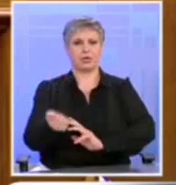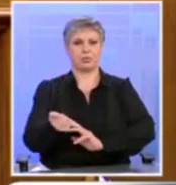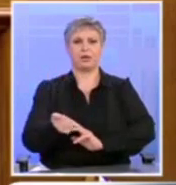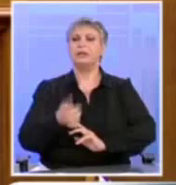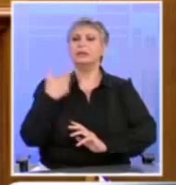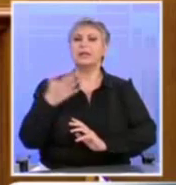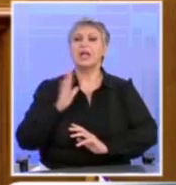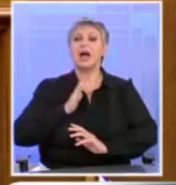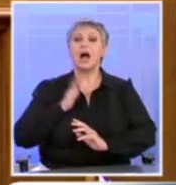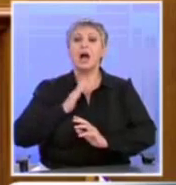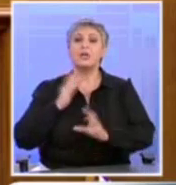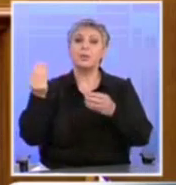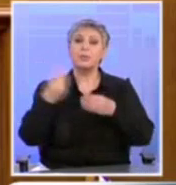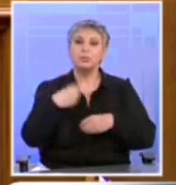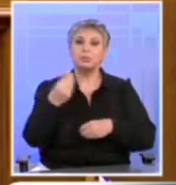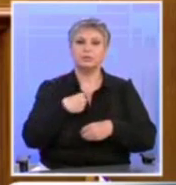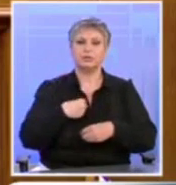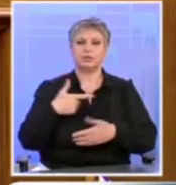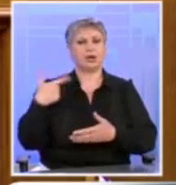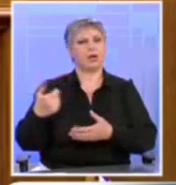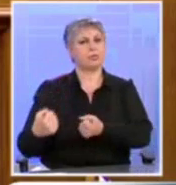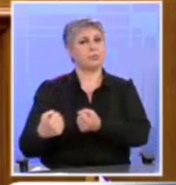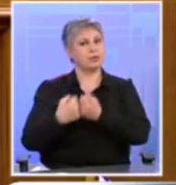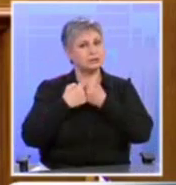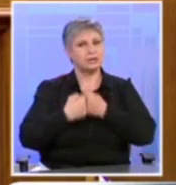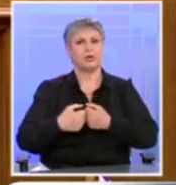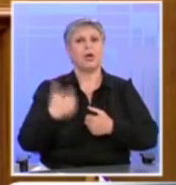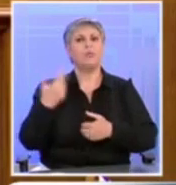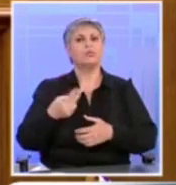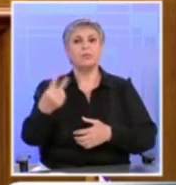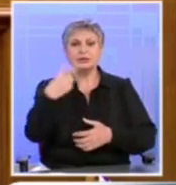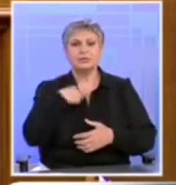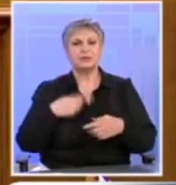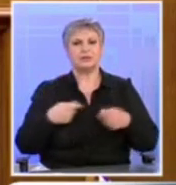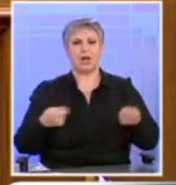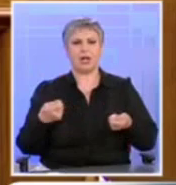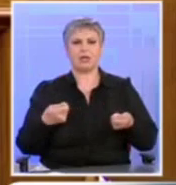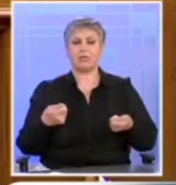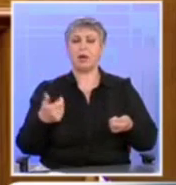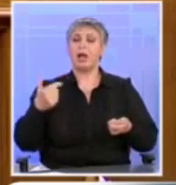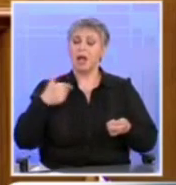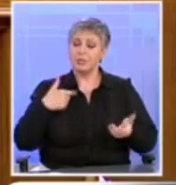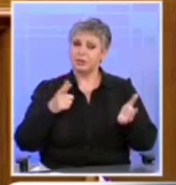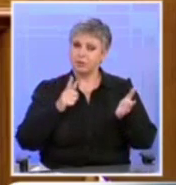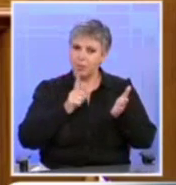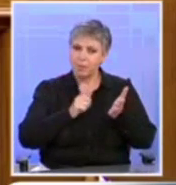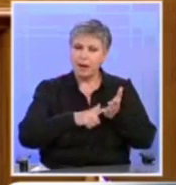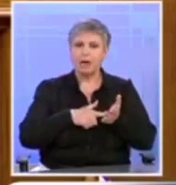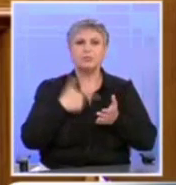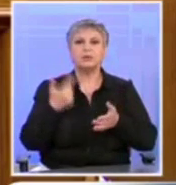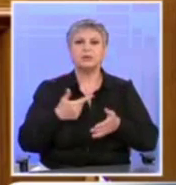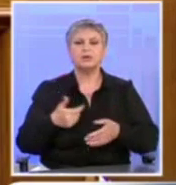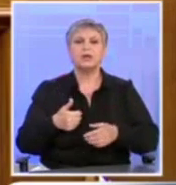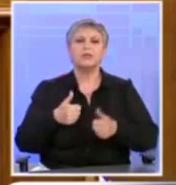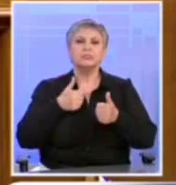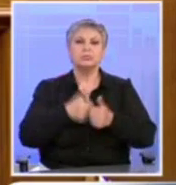που μας στήριξε. Είναι ηθική απέτηση του κόσμου που μας παρακολουθεί. Αλλά ταυτόχρονα είναι και συλλογή χρημάτων για